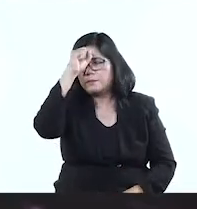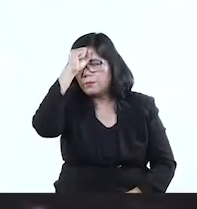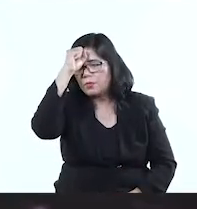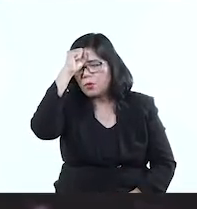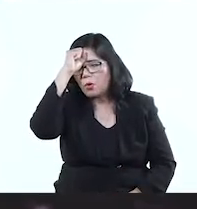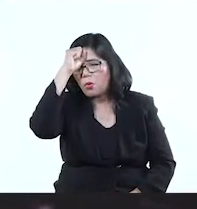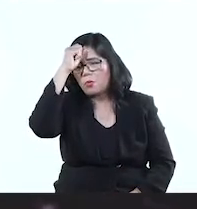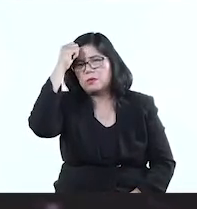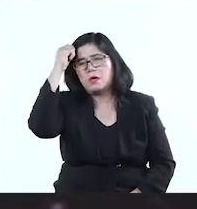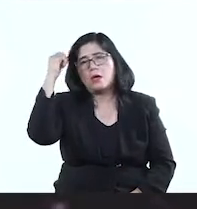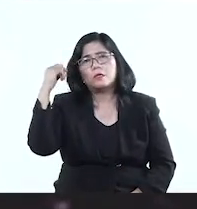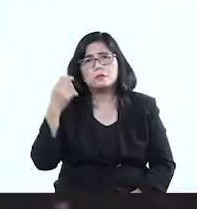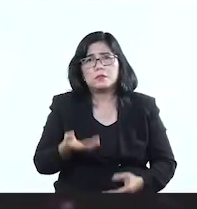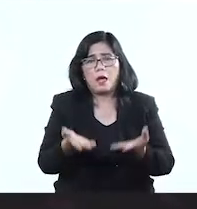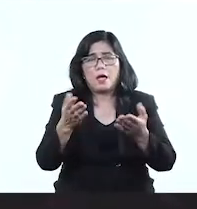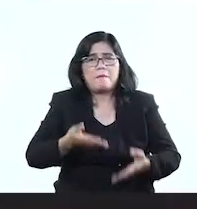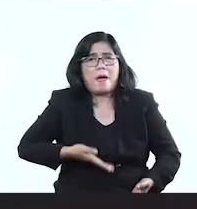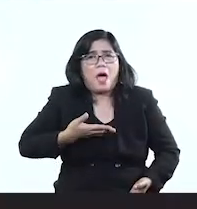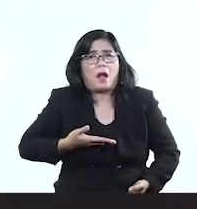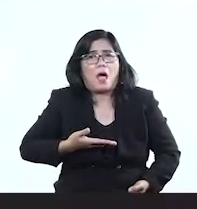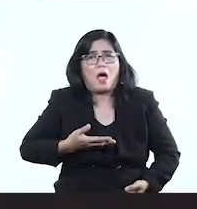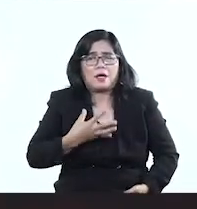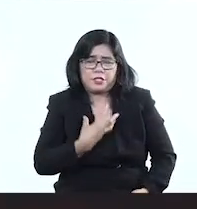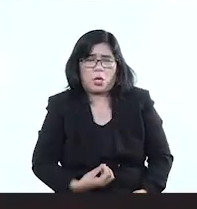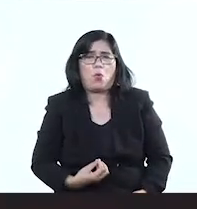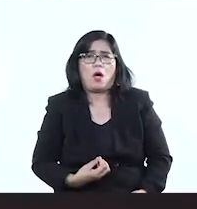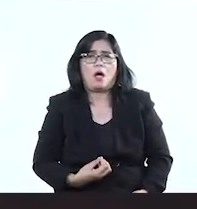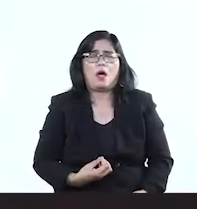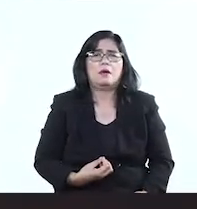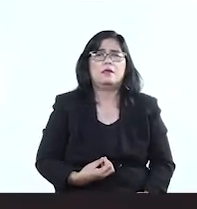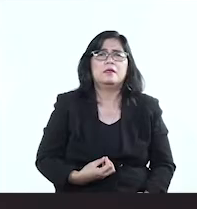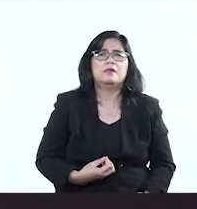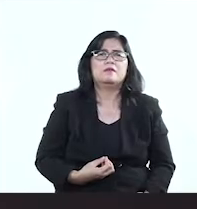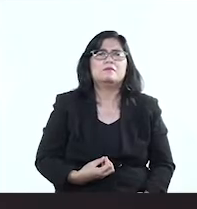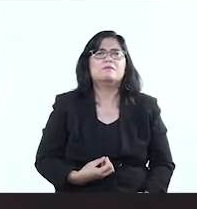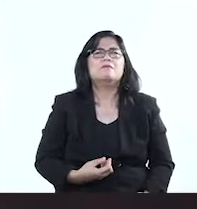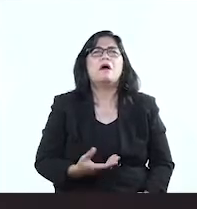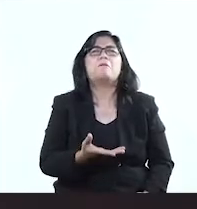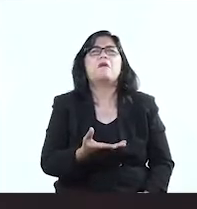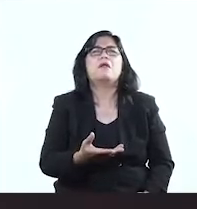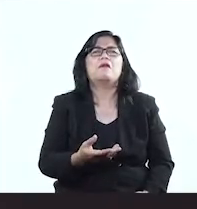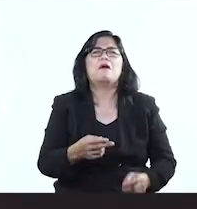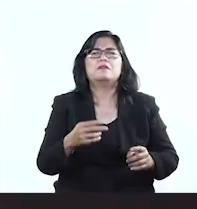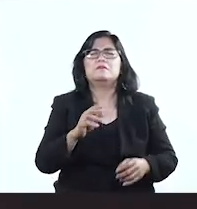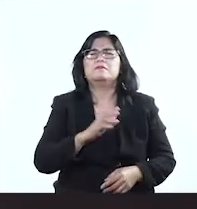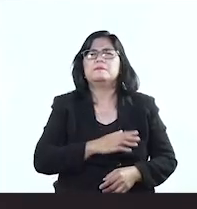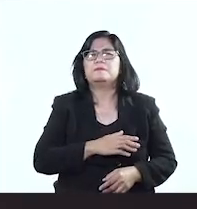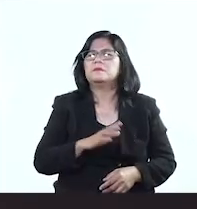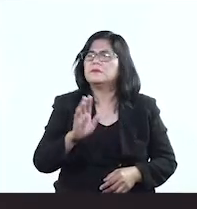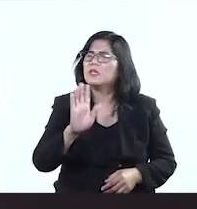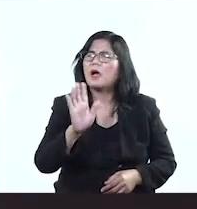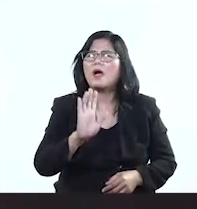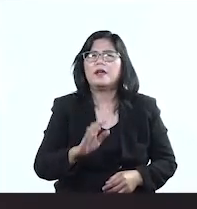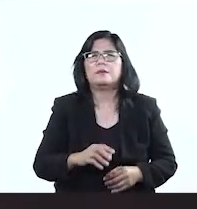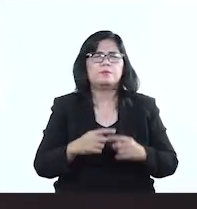saya boleh marah sama saya memilih kecewa sama saya Kalau boleh bilang apa Dek fanatik tapi hari ini saya mau